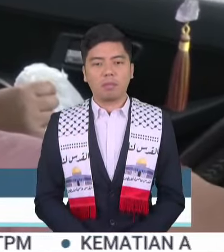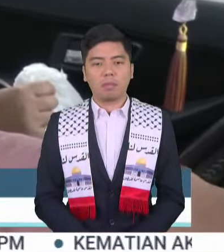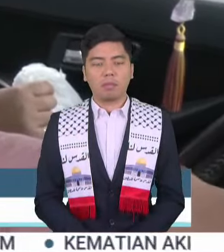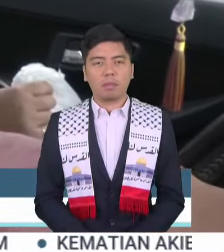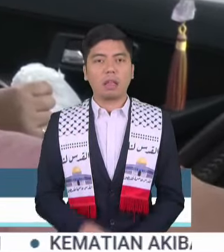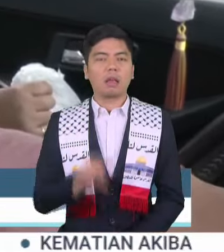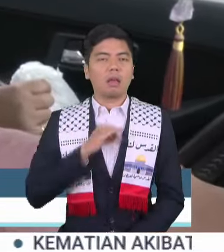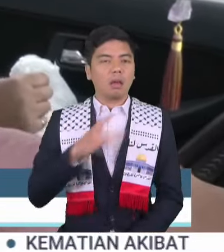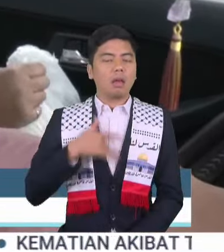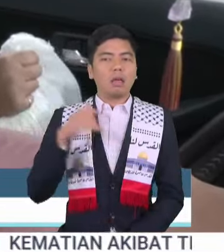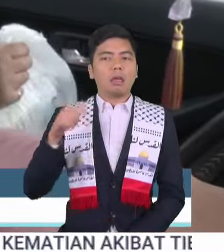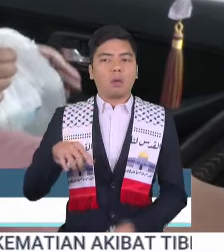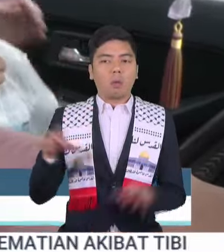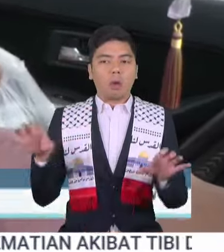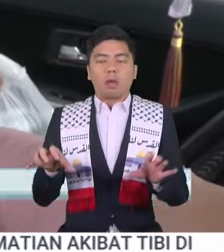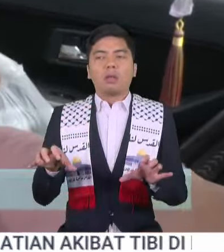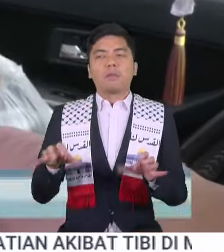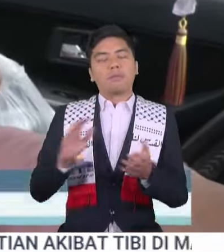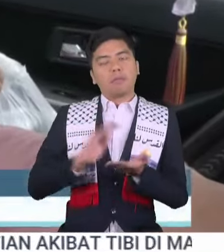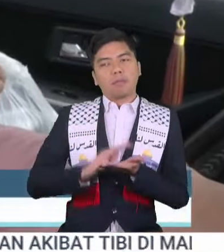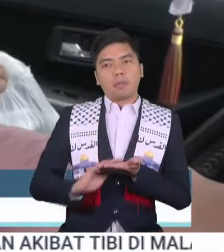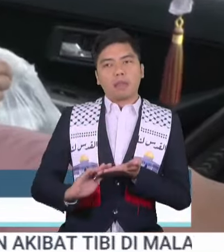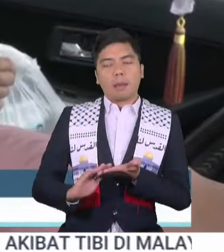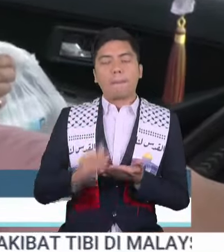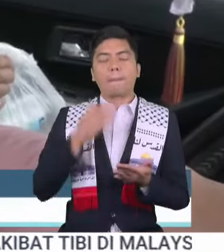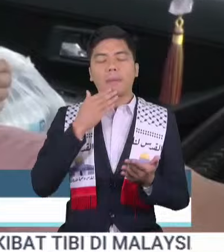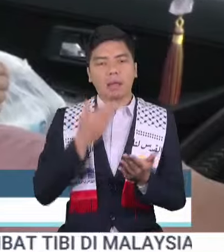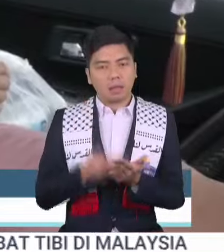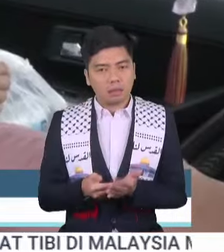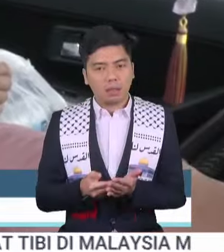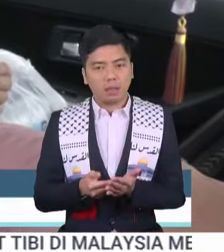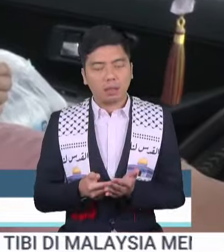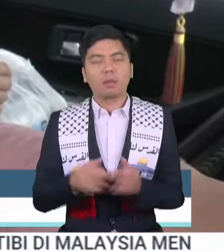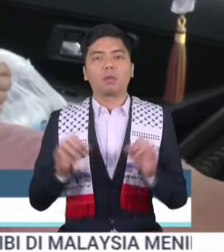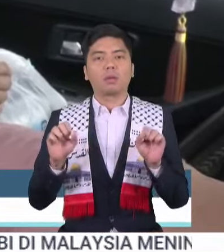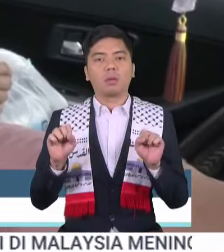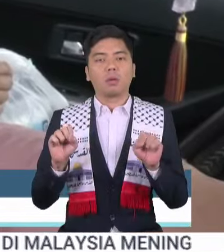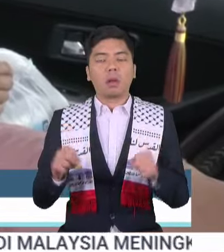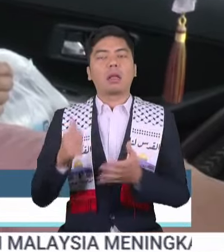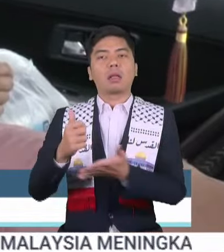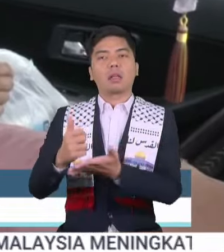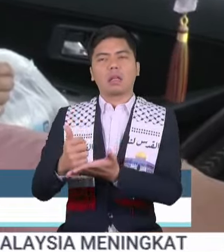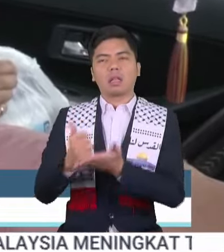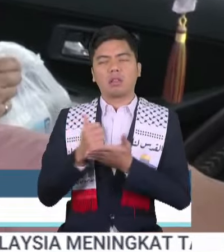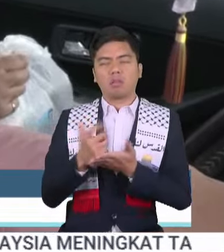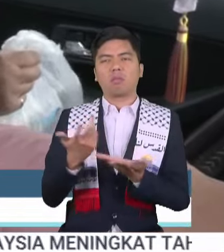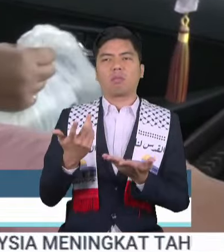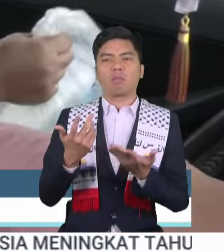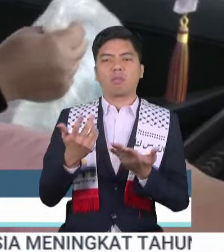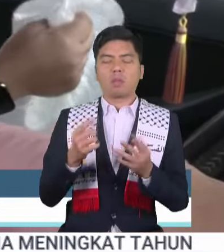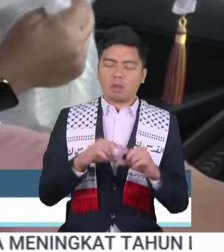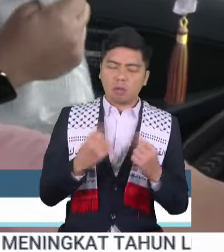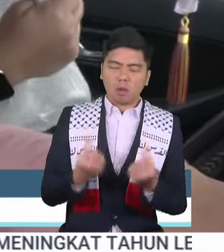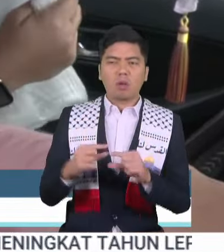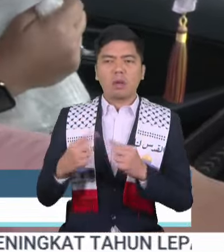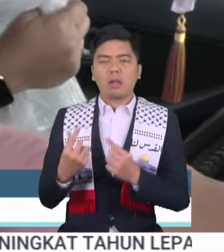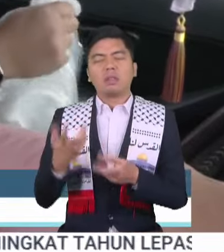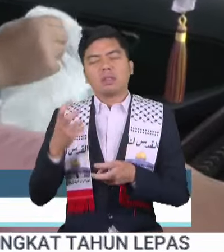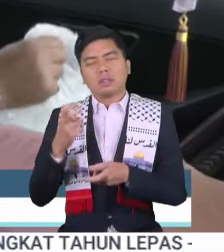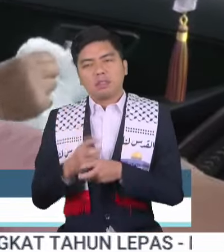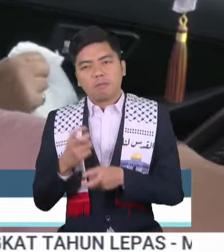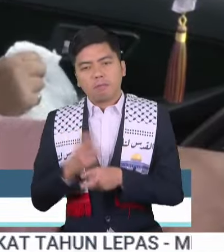perbuatan yang mulia, di samping dia dapat membantu ada golongan-golongan yang